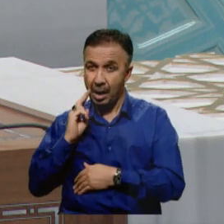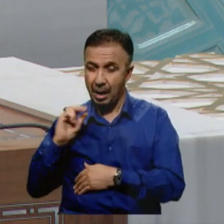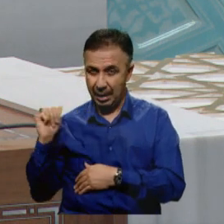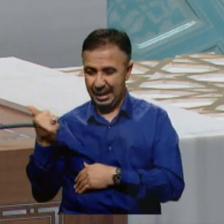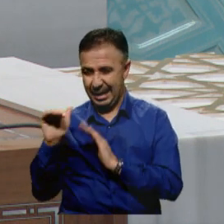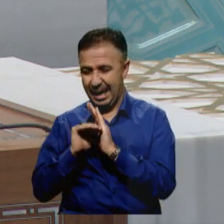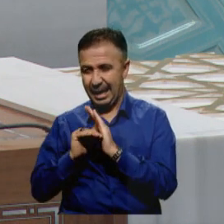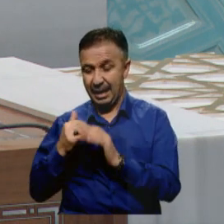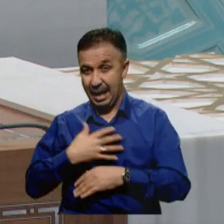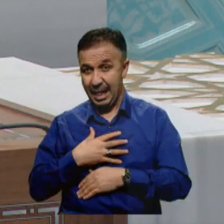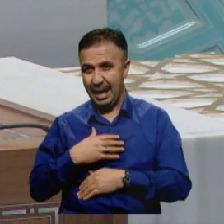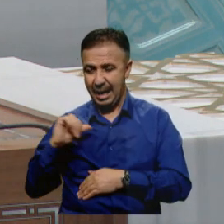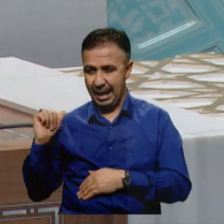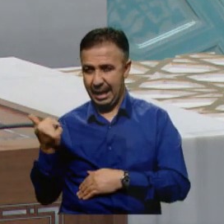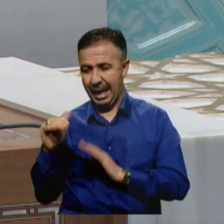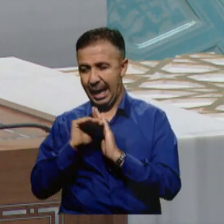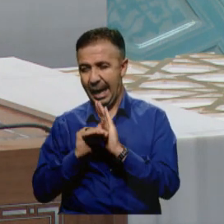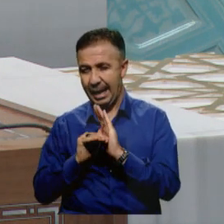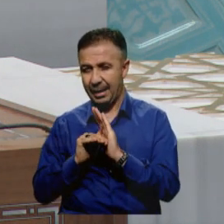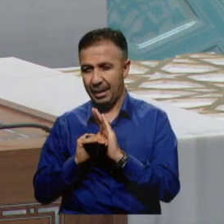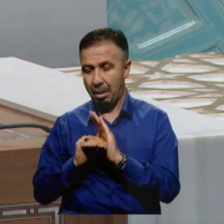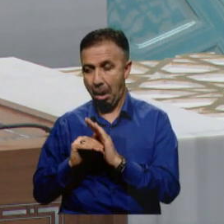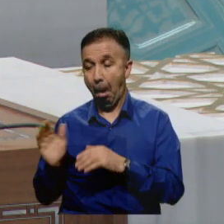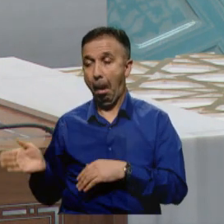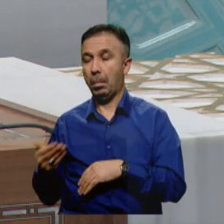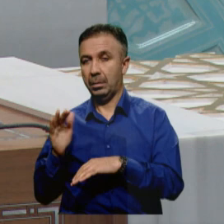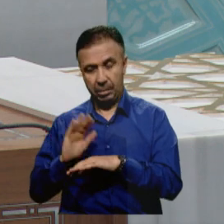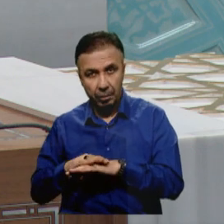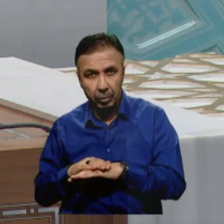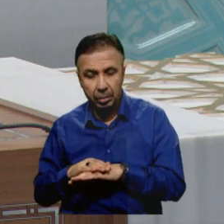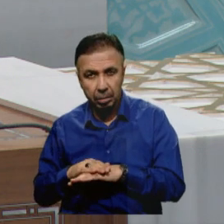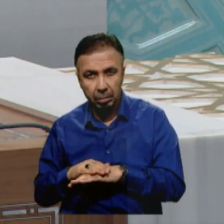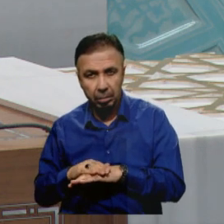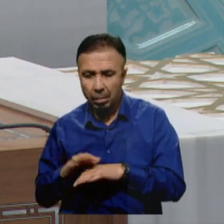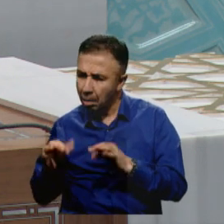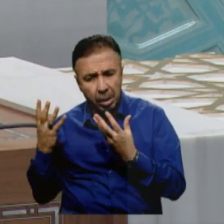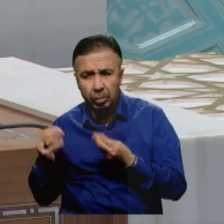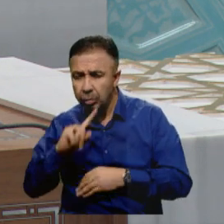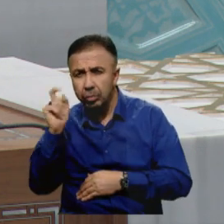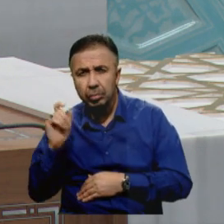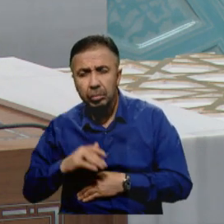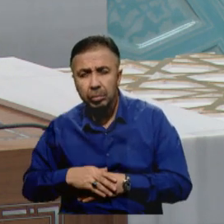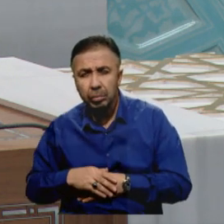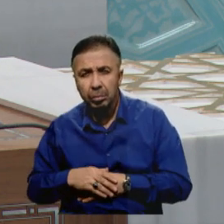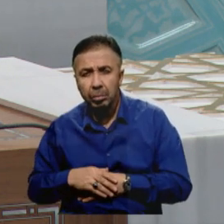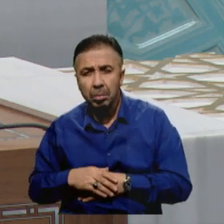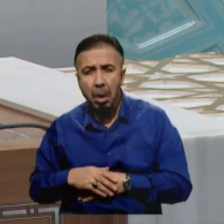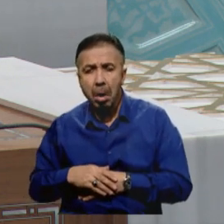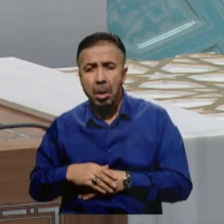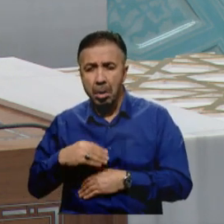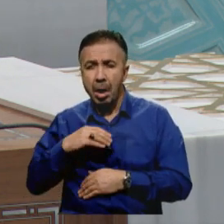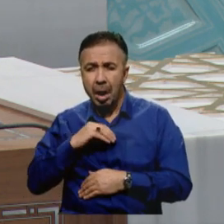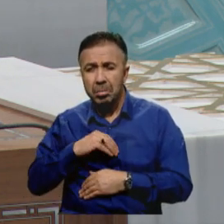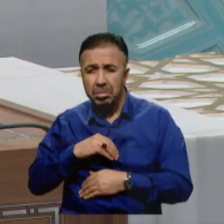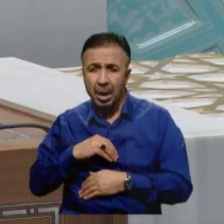değerleri, dini değerleri efendim ihlal ediyorsak, Nasıl oldu? O zaman demek ki sanki Allah bizi